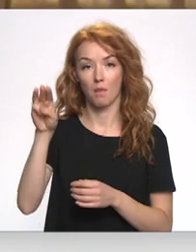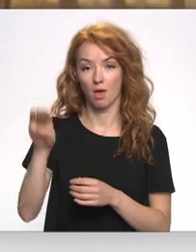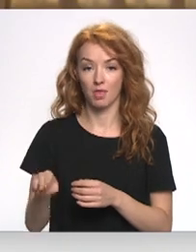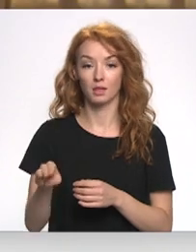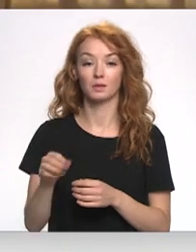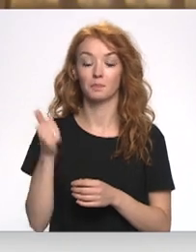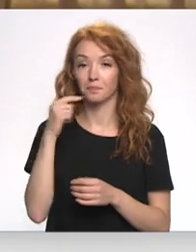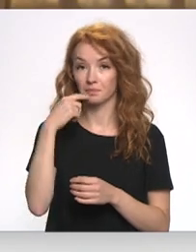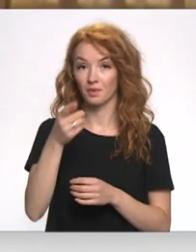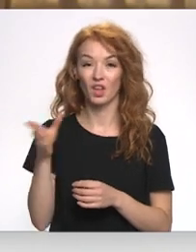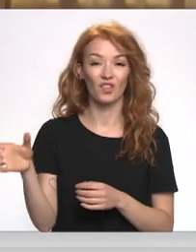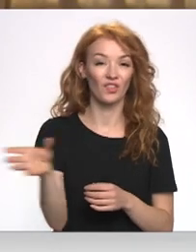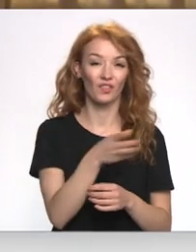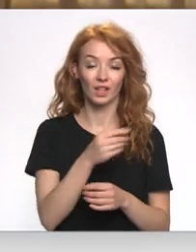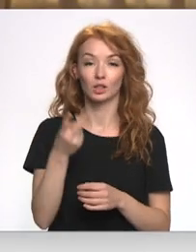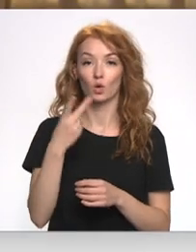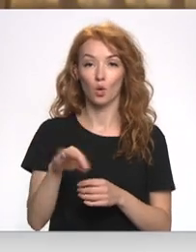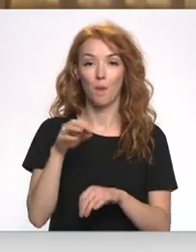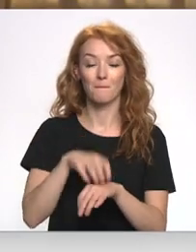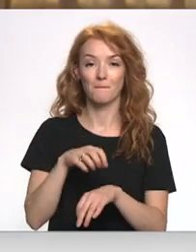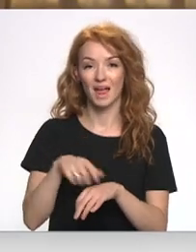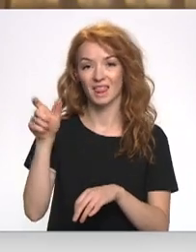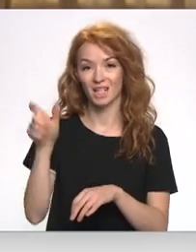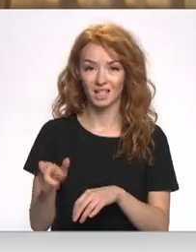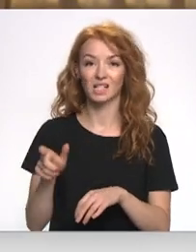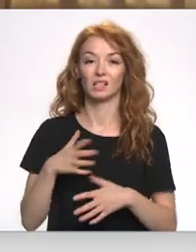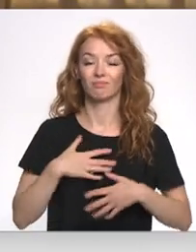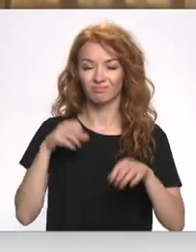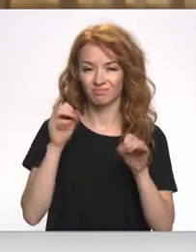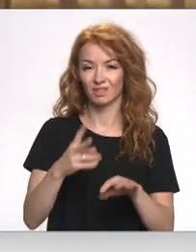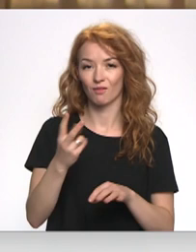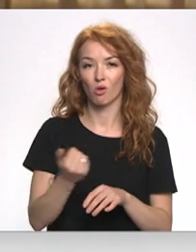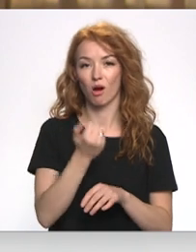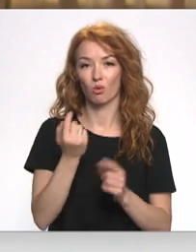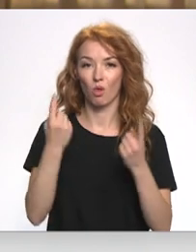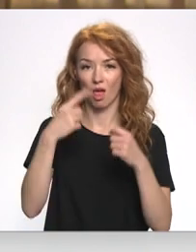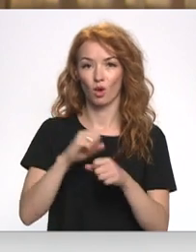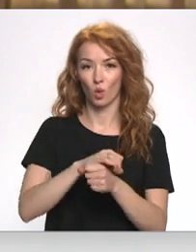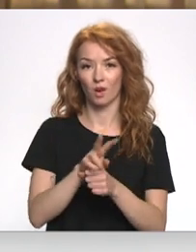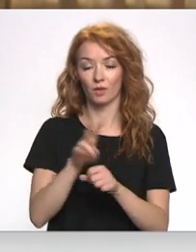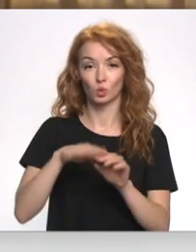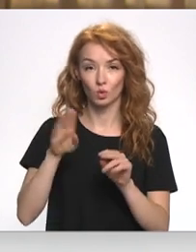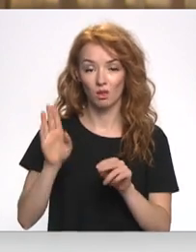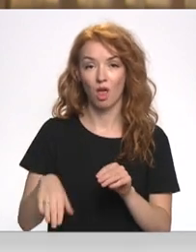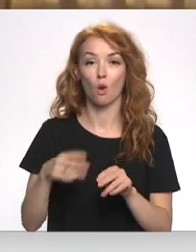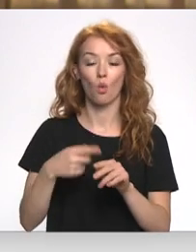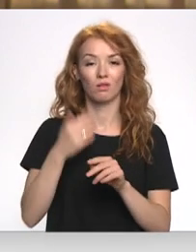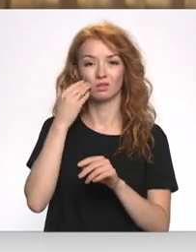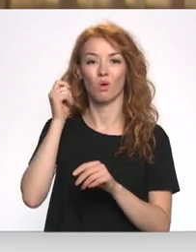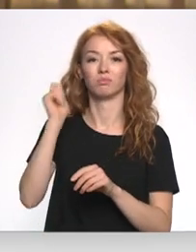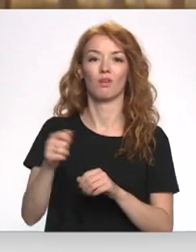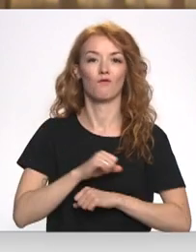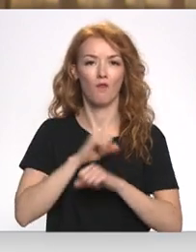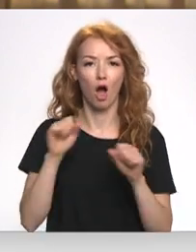Visu to, ko mediķi ir iznesuši cauri divu gadu garumā, un tas, kad sauc pa varoņiem un